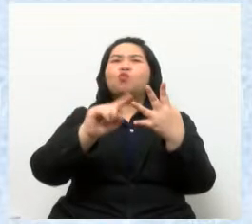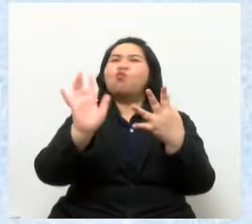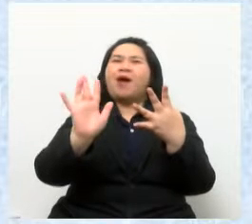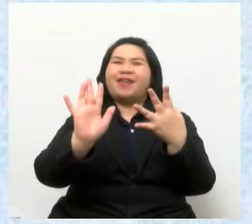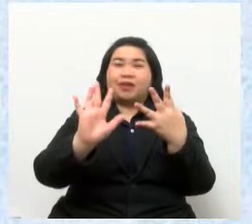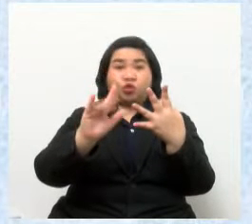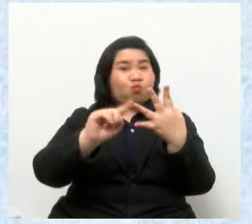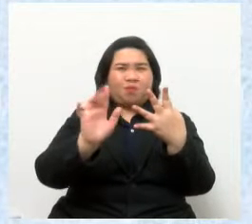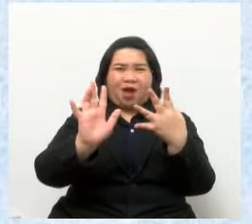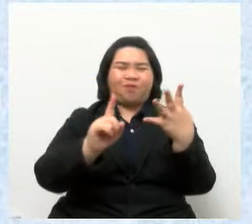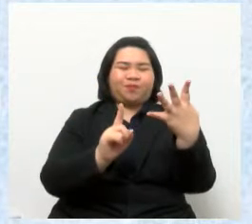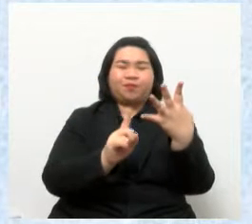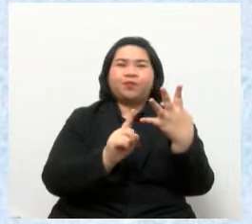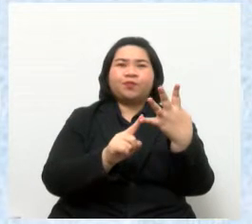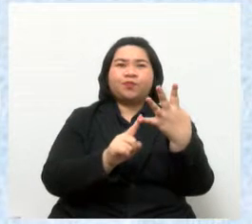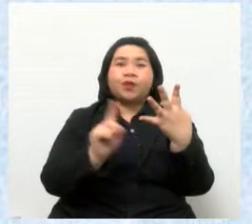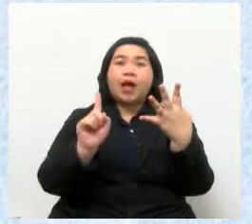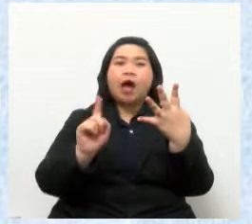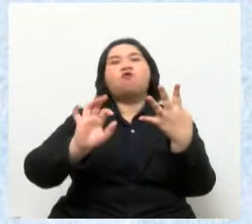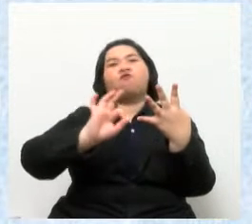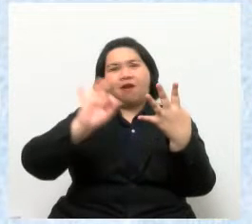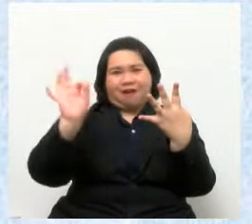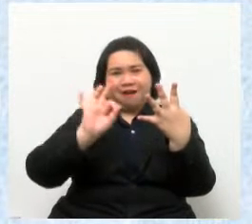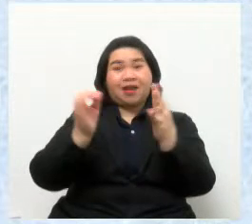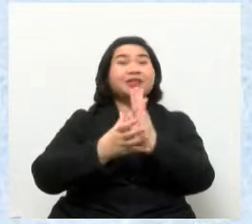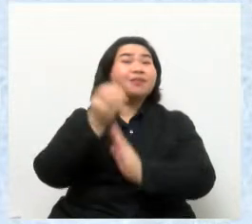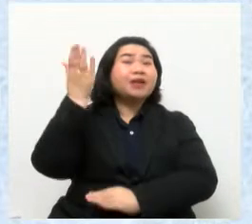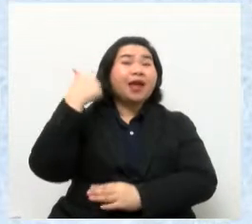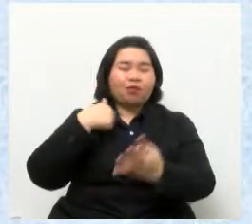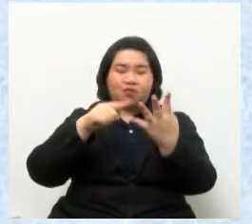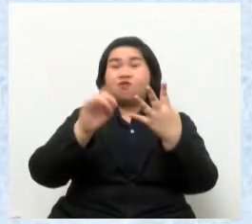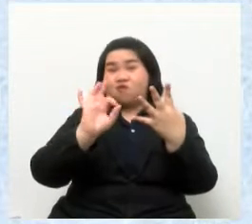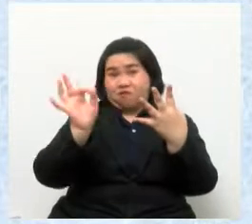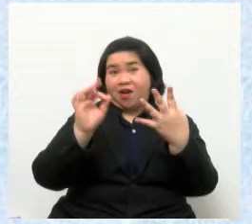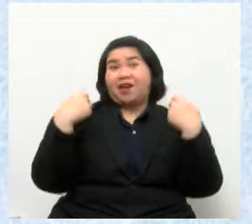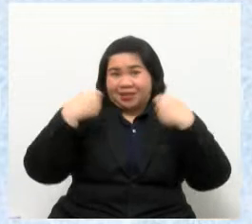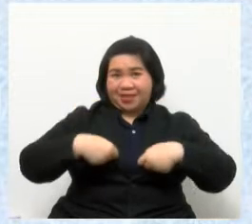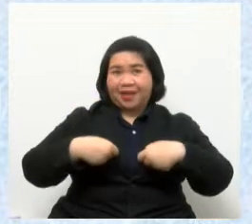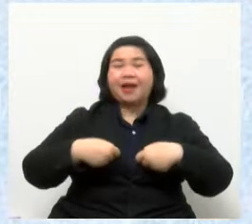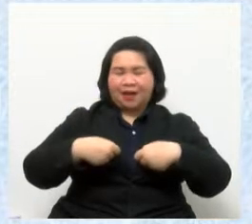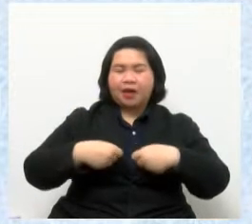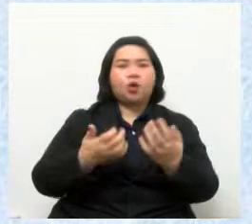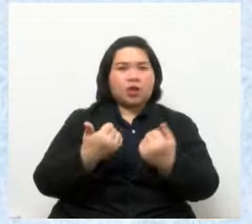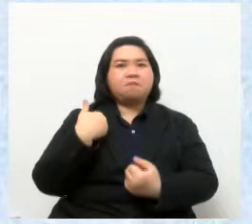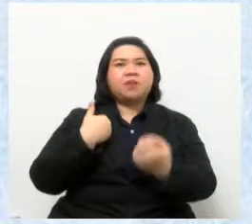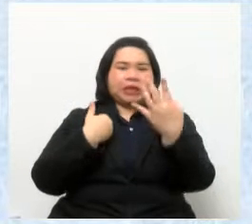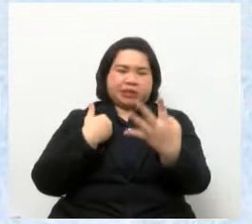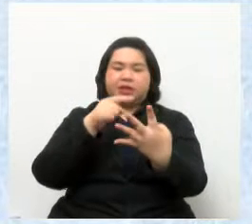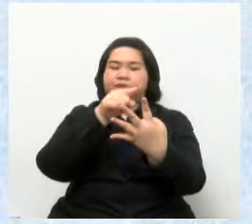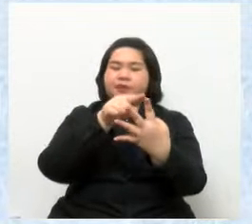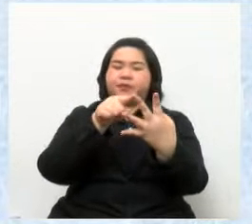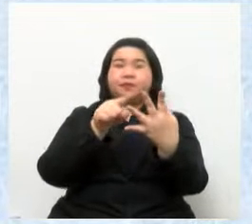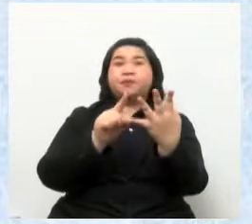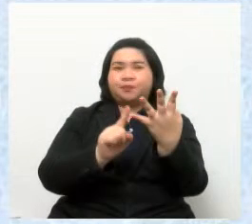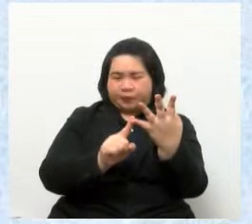พูกันใช่ป่ะแล้วก็จะมีสีฟ้าค่ะเมื่อสัปดาห์ที่แล้วเพิ่งใส่สีฟ้ามาใช่ไหมคะเพราะฉะนั้นเนี่ยเรามีทั้ง4สีแล้วด้วยนะค